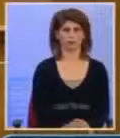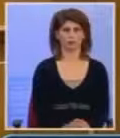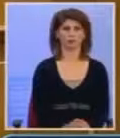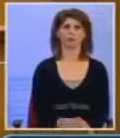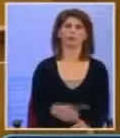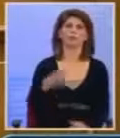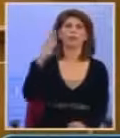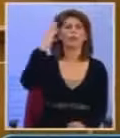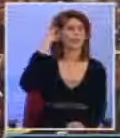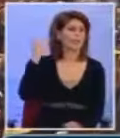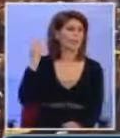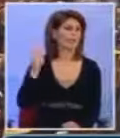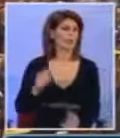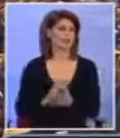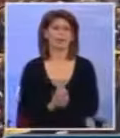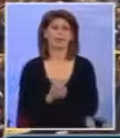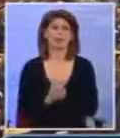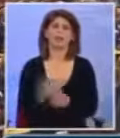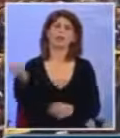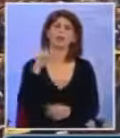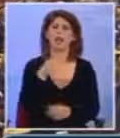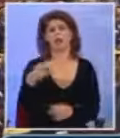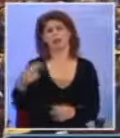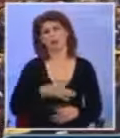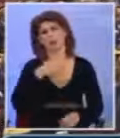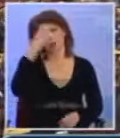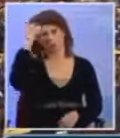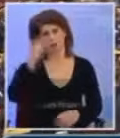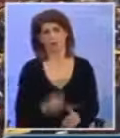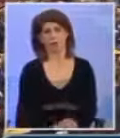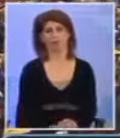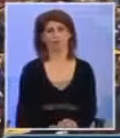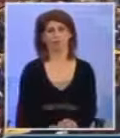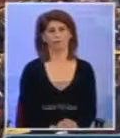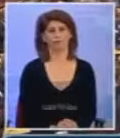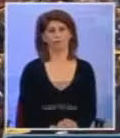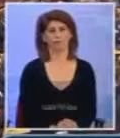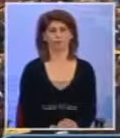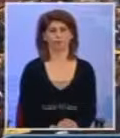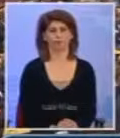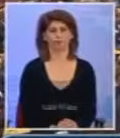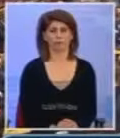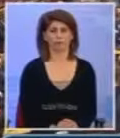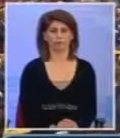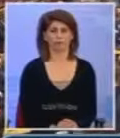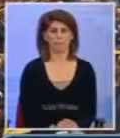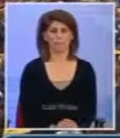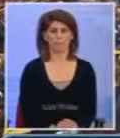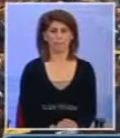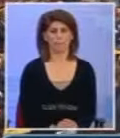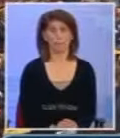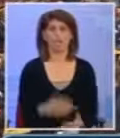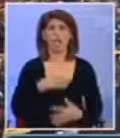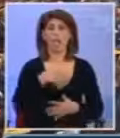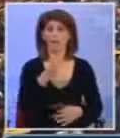Ξέχασα να σας συγχαρώ και για κάτι άλλο, κύριε Τσίπρα. Φουλ υποστήριξη από τον εκπρόσωπο